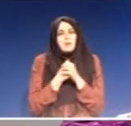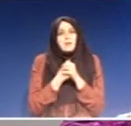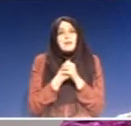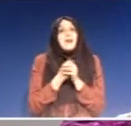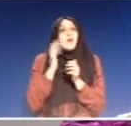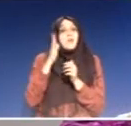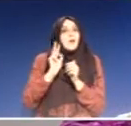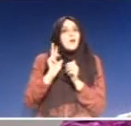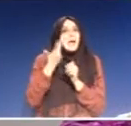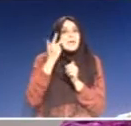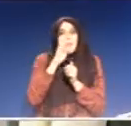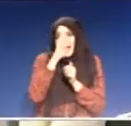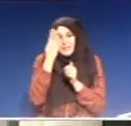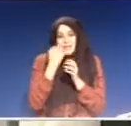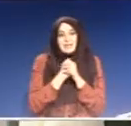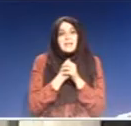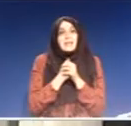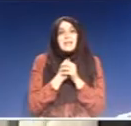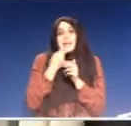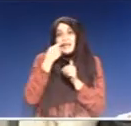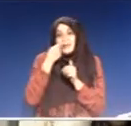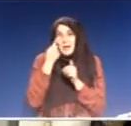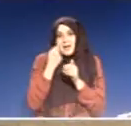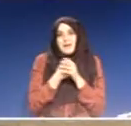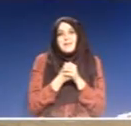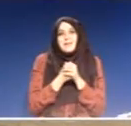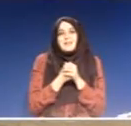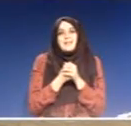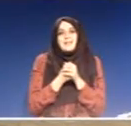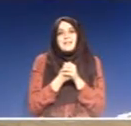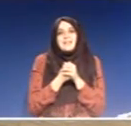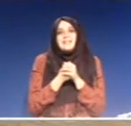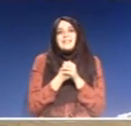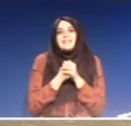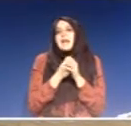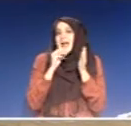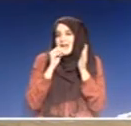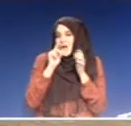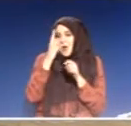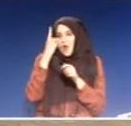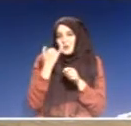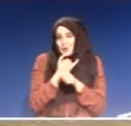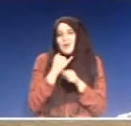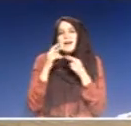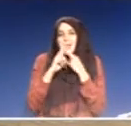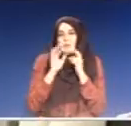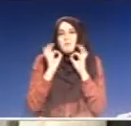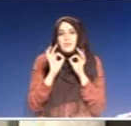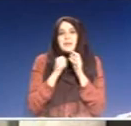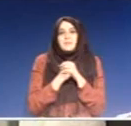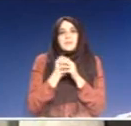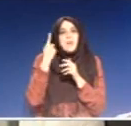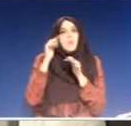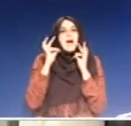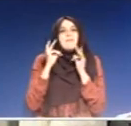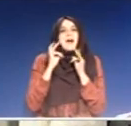الخبره الثالثه. الخبره الثالثه سياتي البيان في وقت لاحق. الاخ رابح، الاخ رابح مادام هذا قضيه حبوس، احنا عندنا قضايا